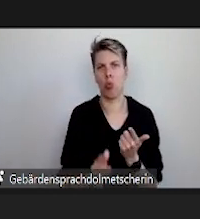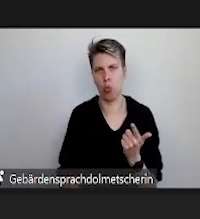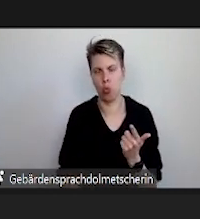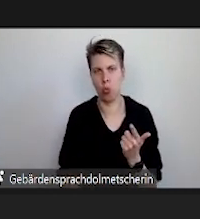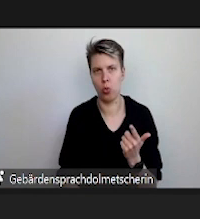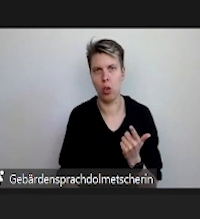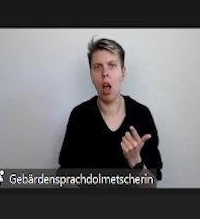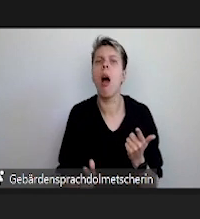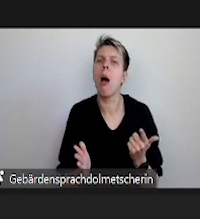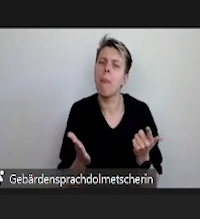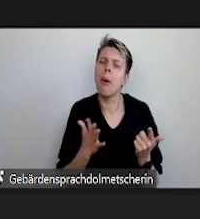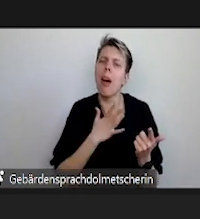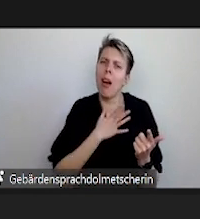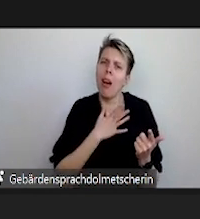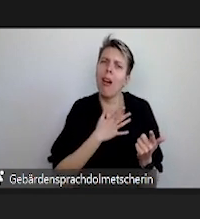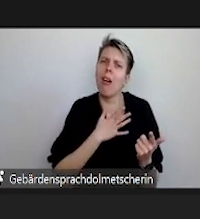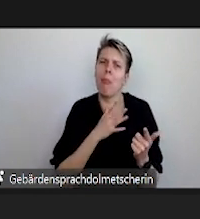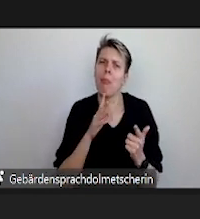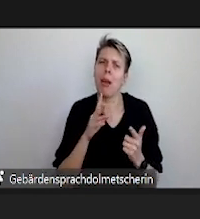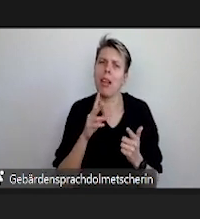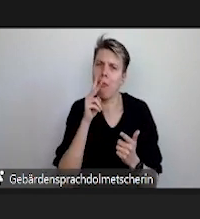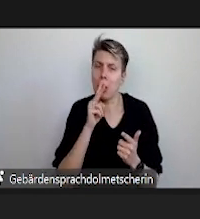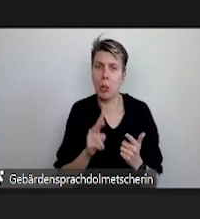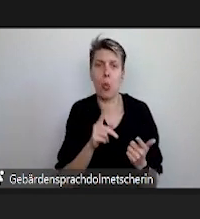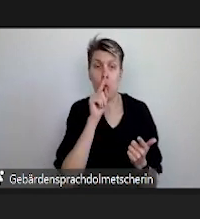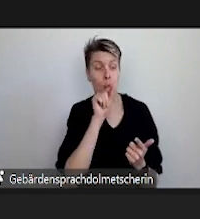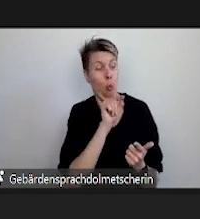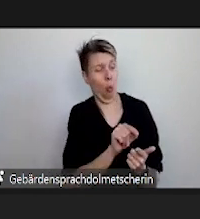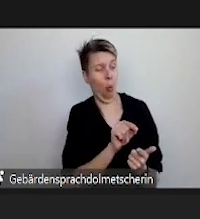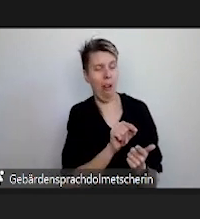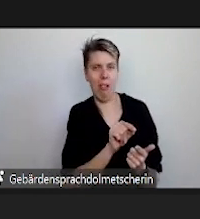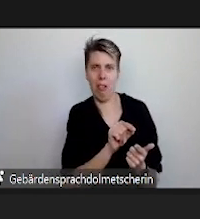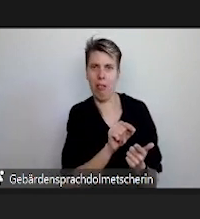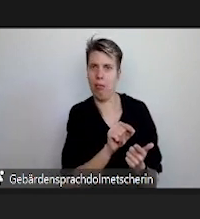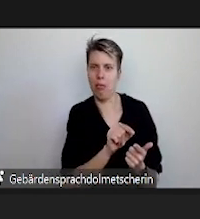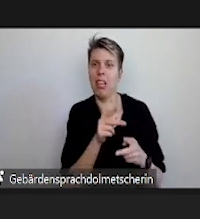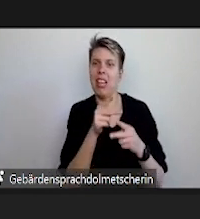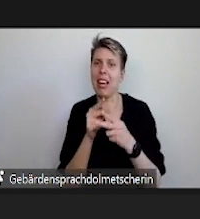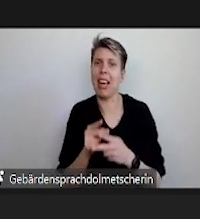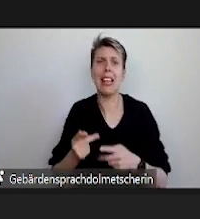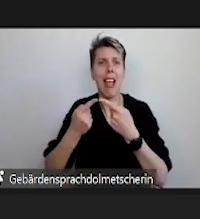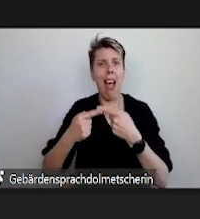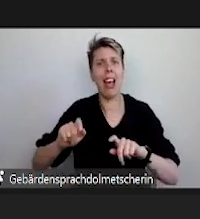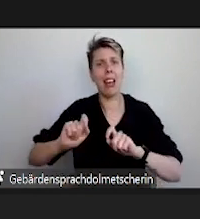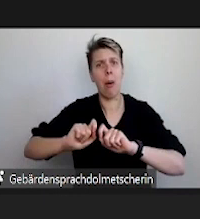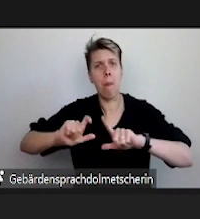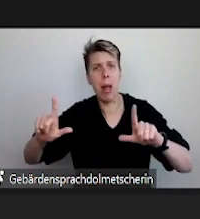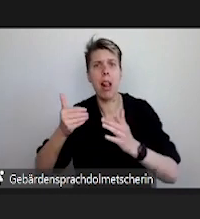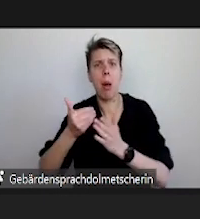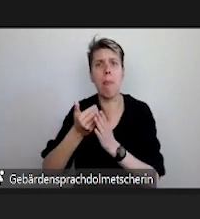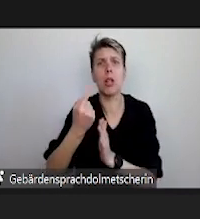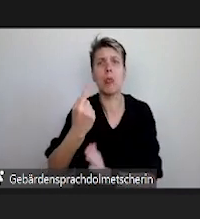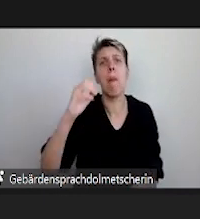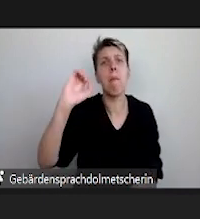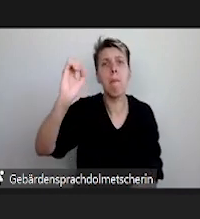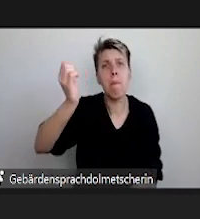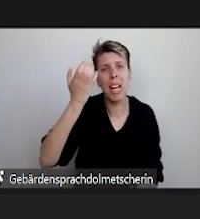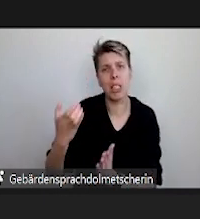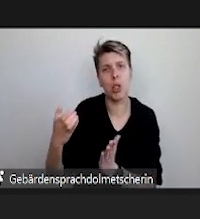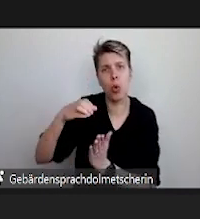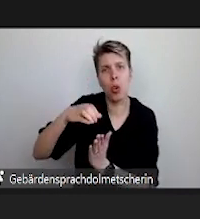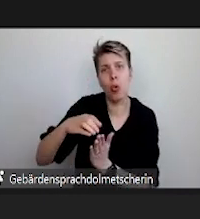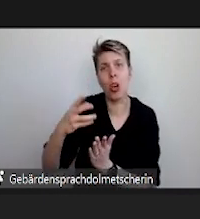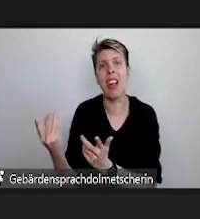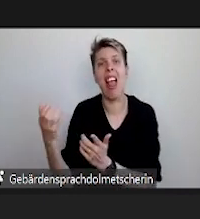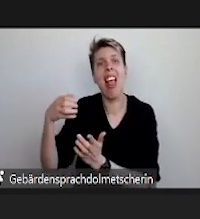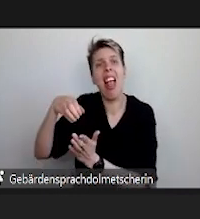sollten Sie das auch tun bei allen anderen Bildern, die Sie in Präsentation in mobilen Apps, wo auch immer